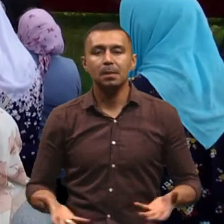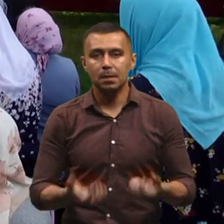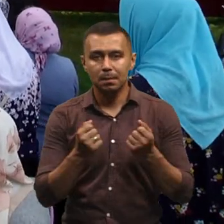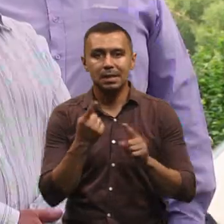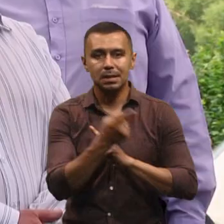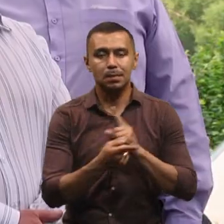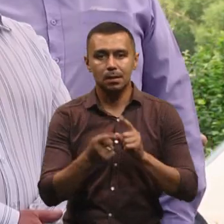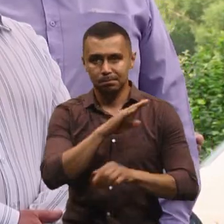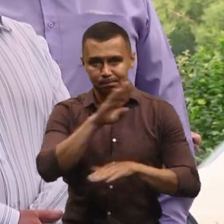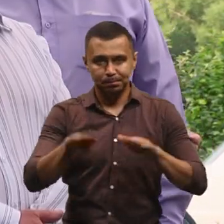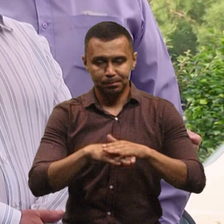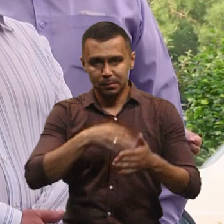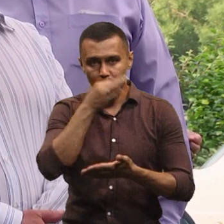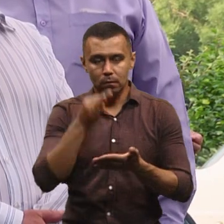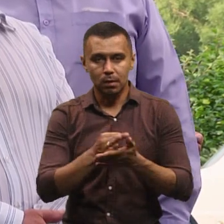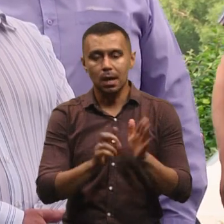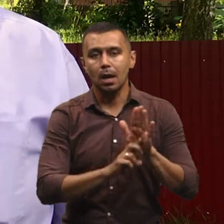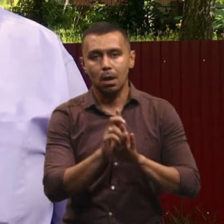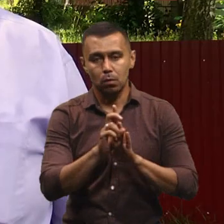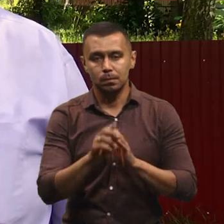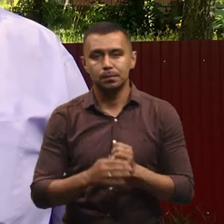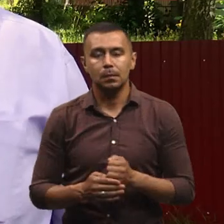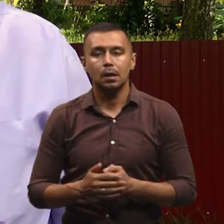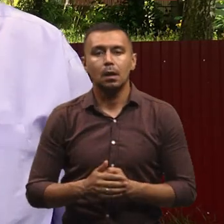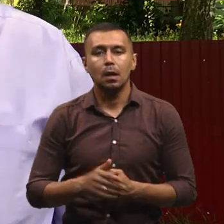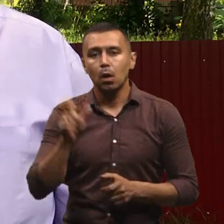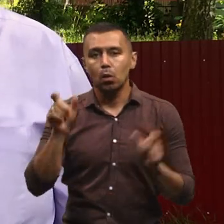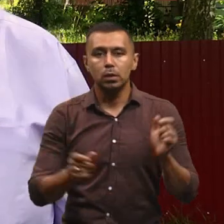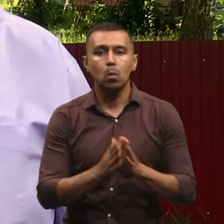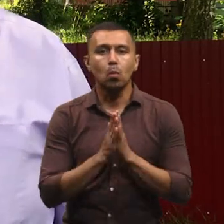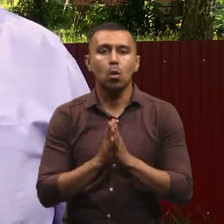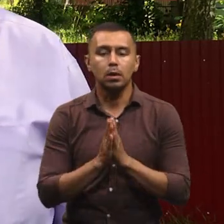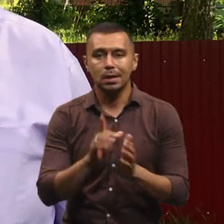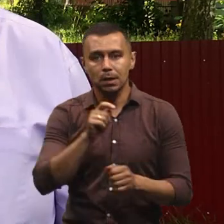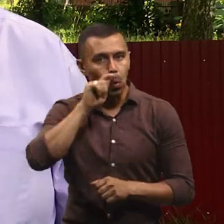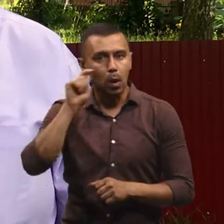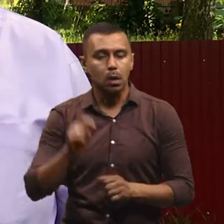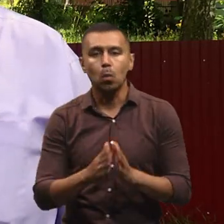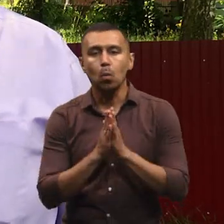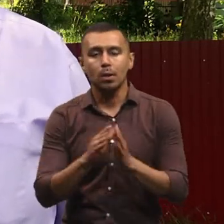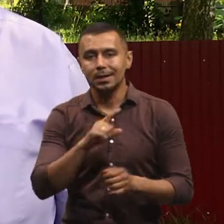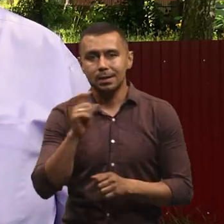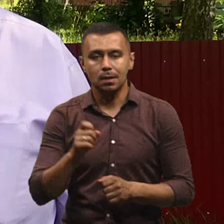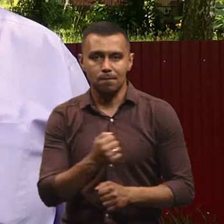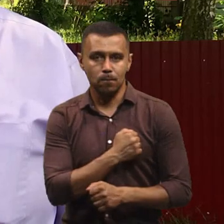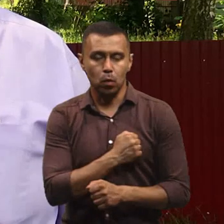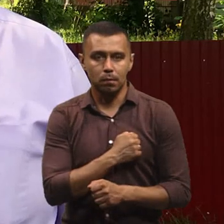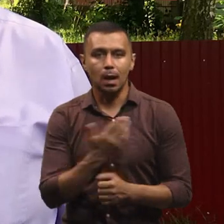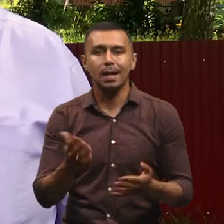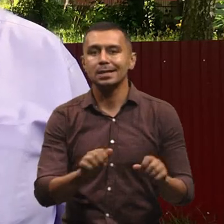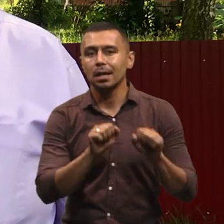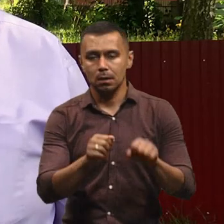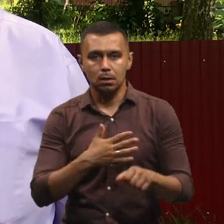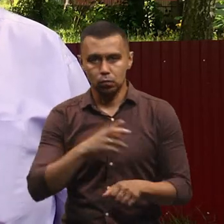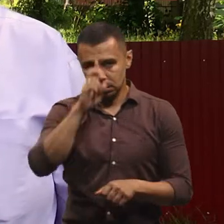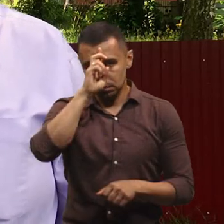змінну підпорядкування храму парафіянин Борис її моляться зимою за Україну моляться за воїнів захищають